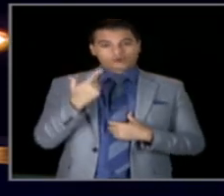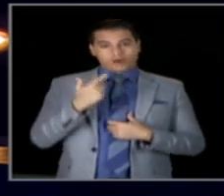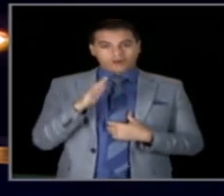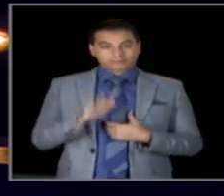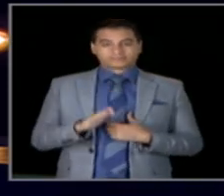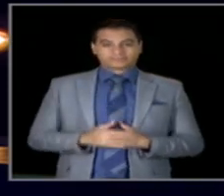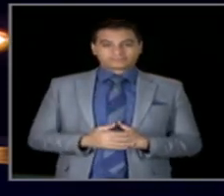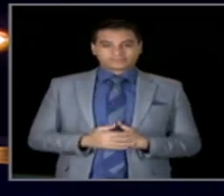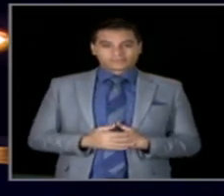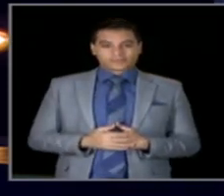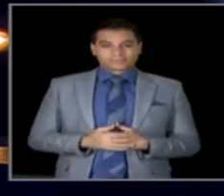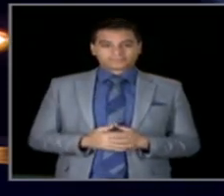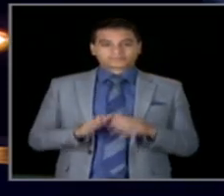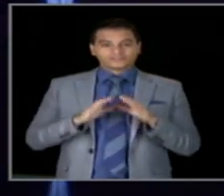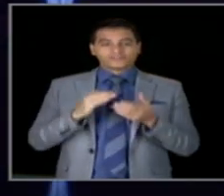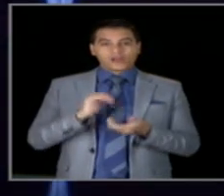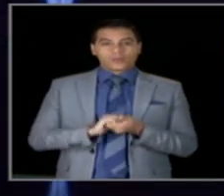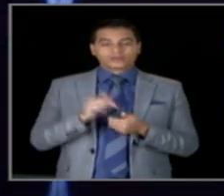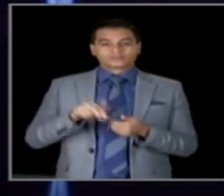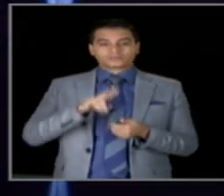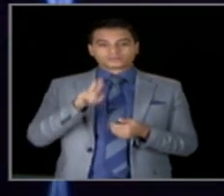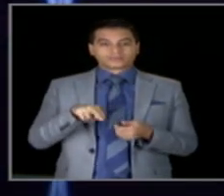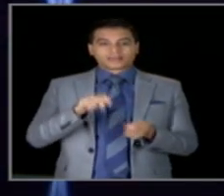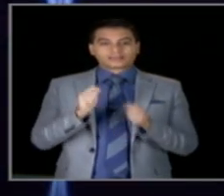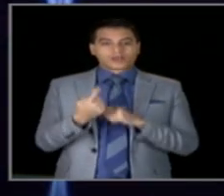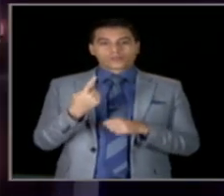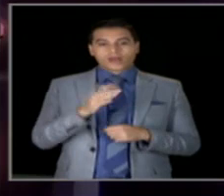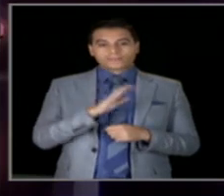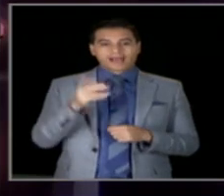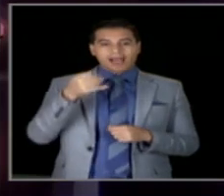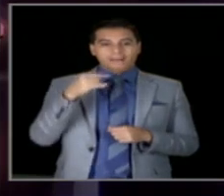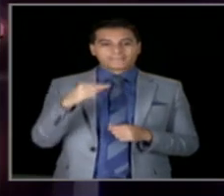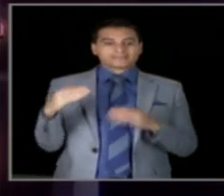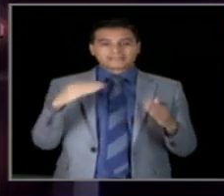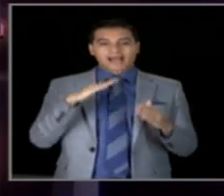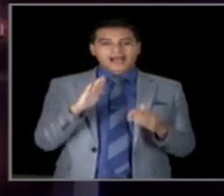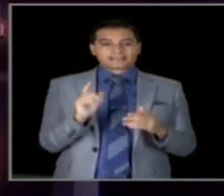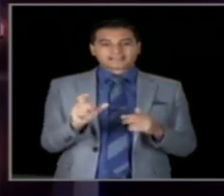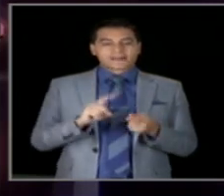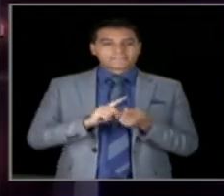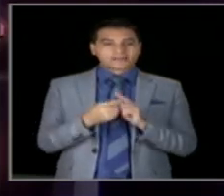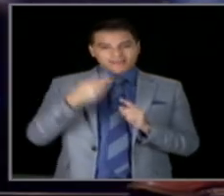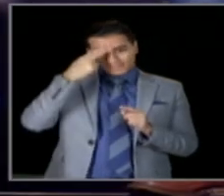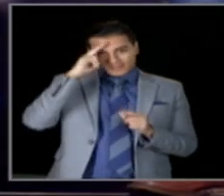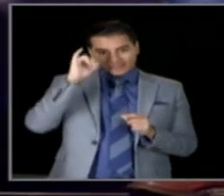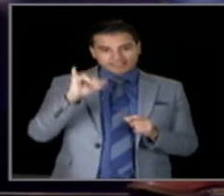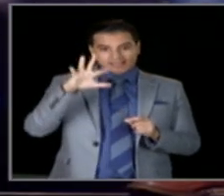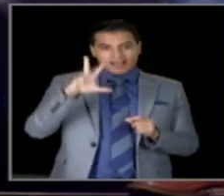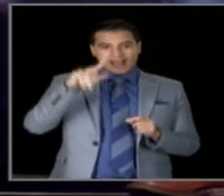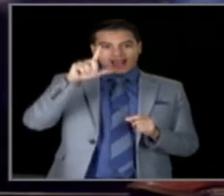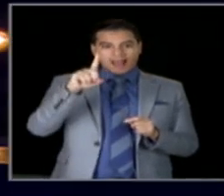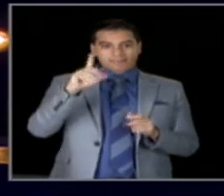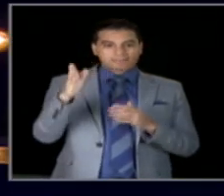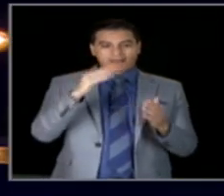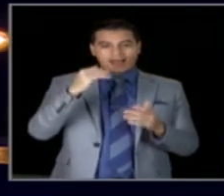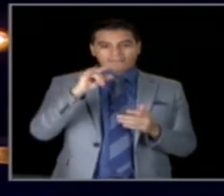كده ان شاء الله. فريق الوعد عندنا تغيير، احمد حسن نزل مكان ايهاب